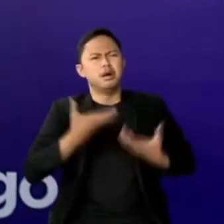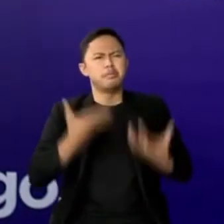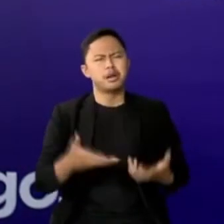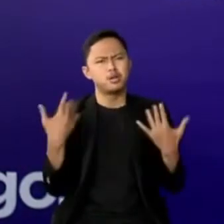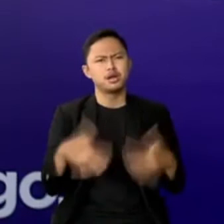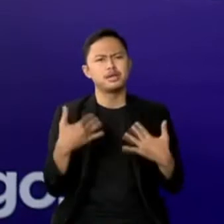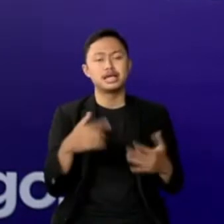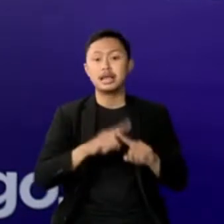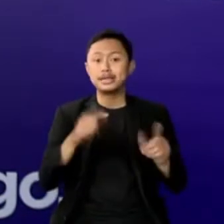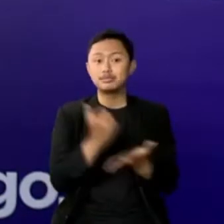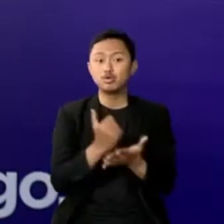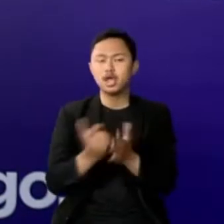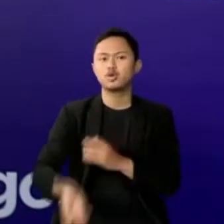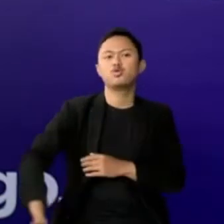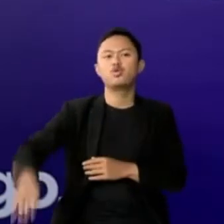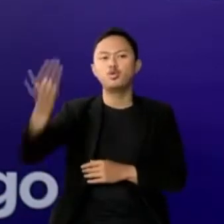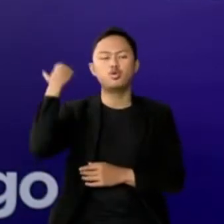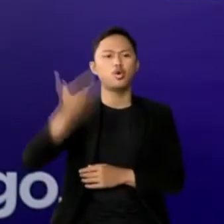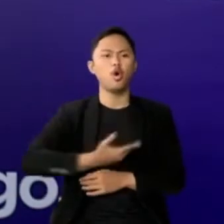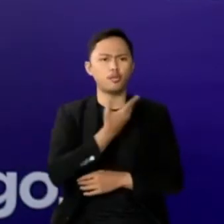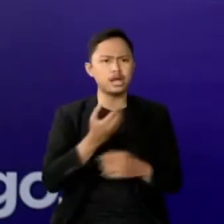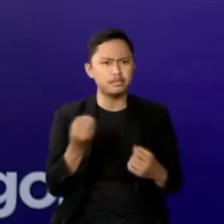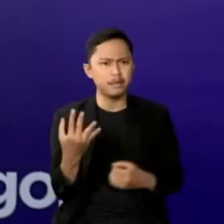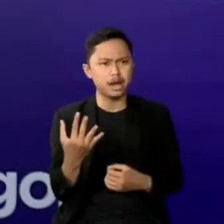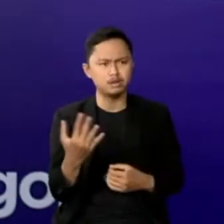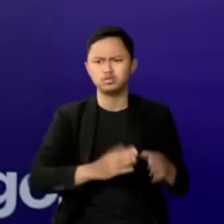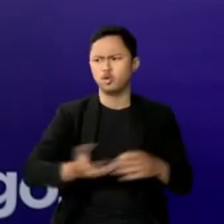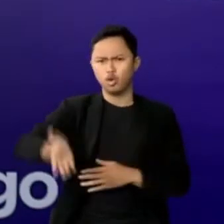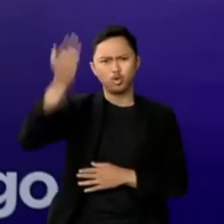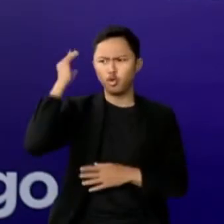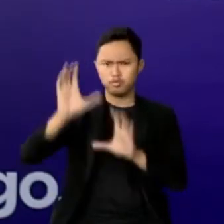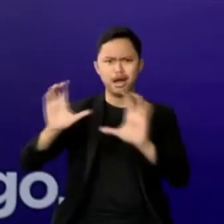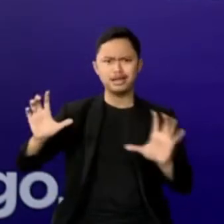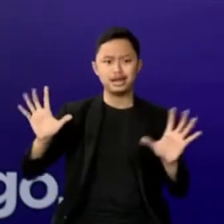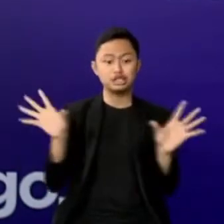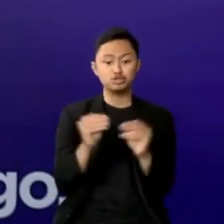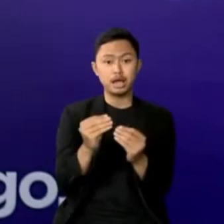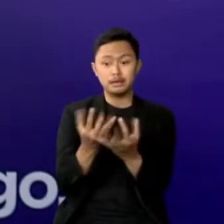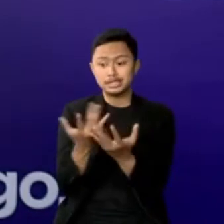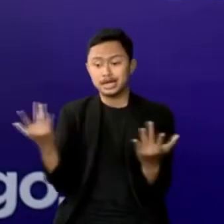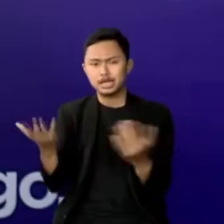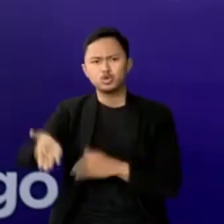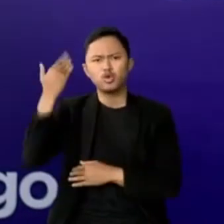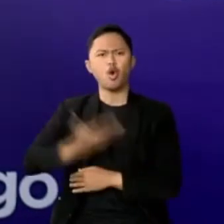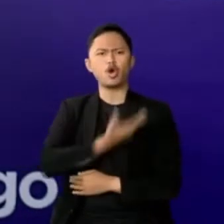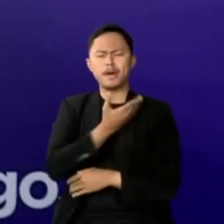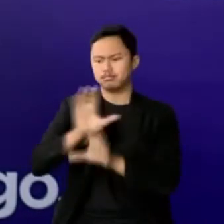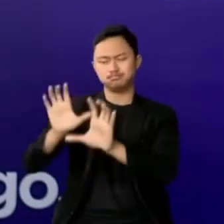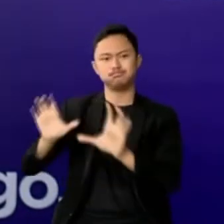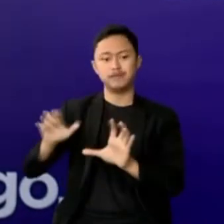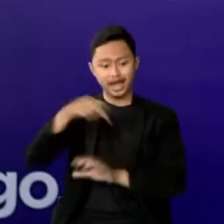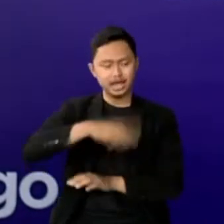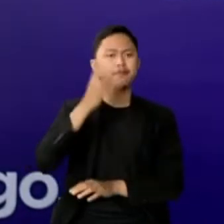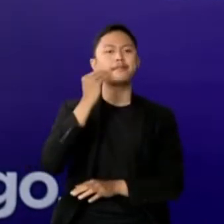luar biasa padahal pada saat itu korbannya jauh lebih banyak dengan jumlah penduduk yang ada Jadi ini adalah pengalaman